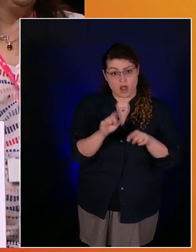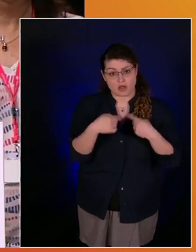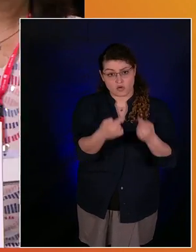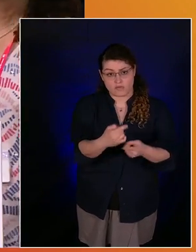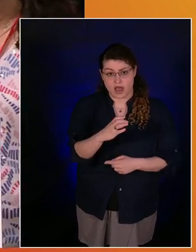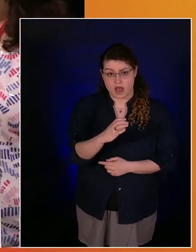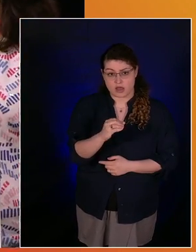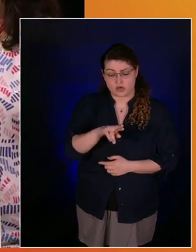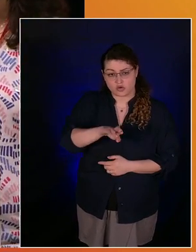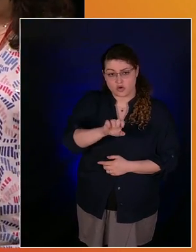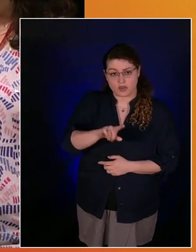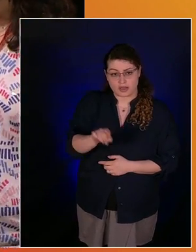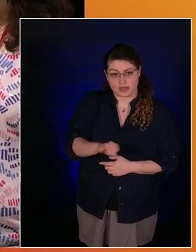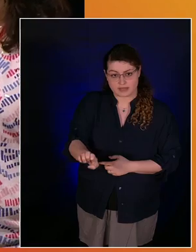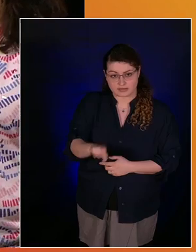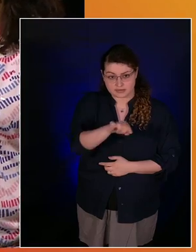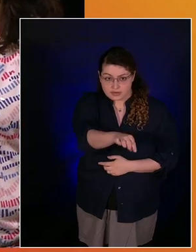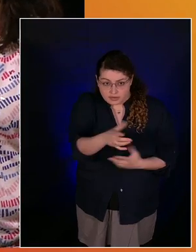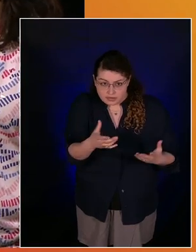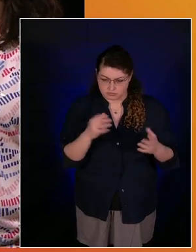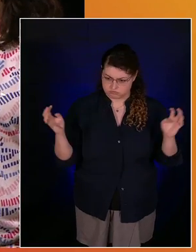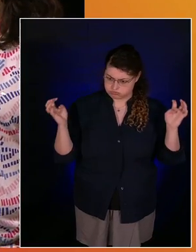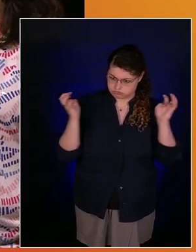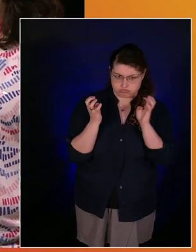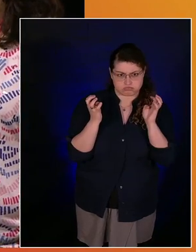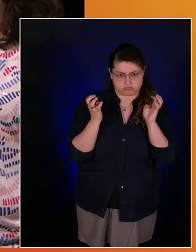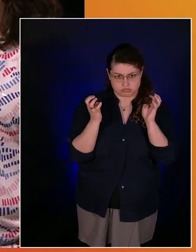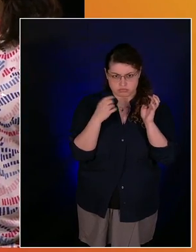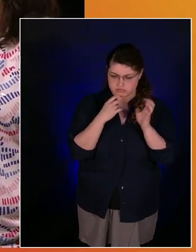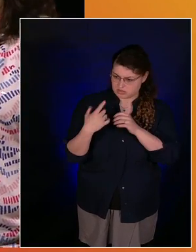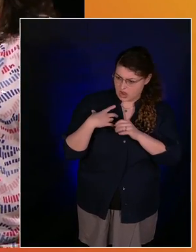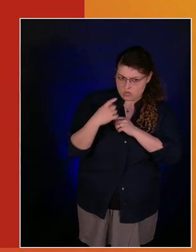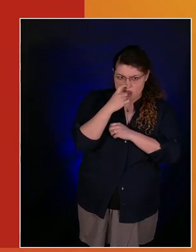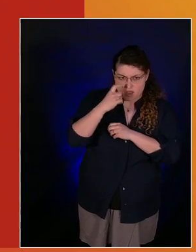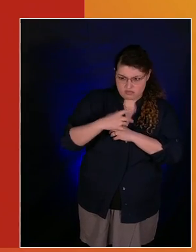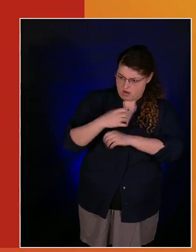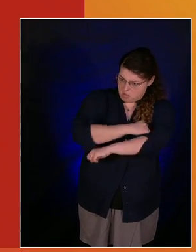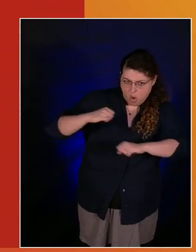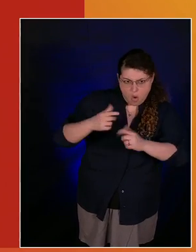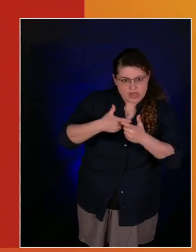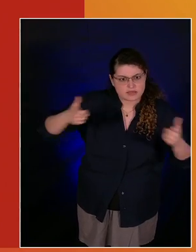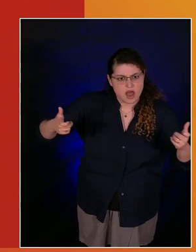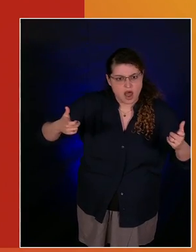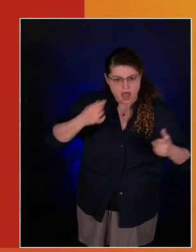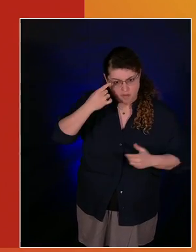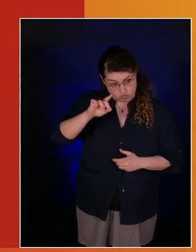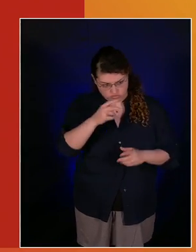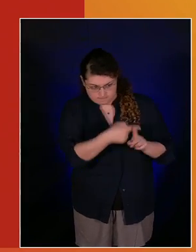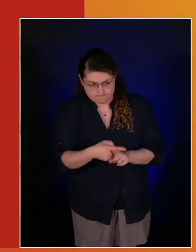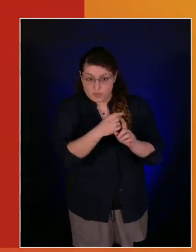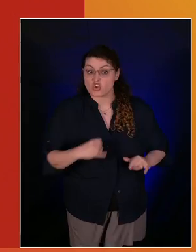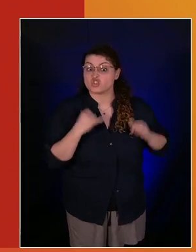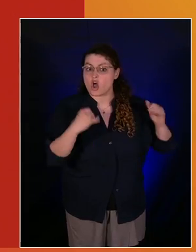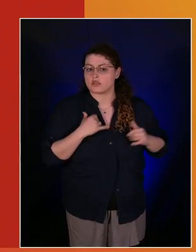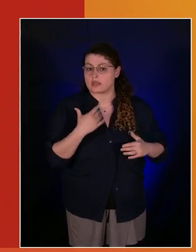les on a reçu des grenades des ensarclements des grenades lacrymogènes ils sen sont pris surtout aux jeunes parce qu'ils ont peur que la